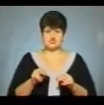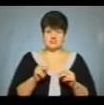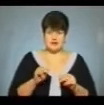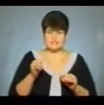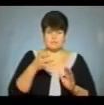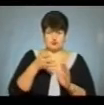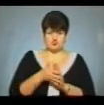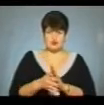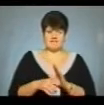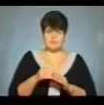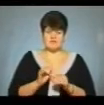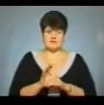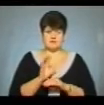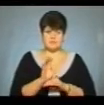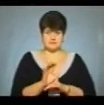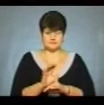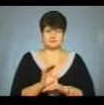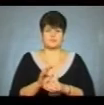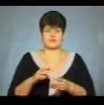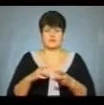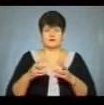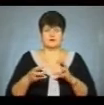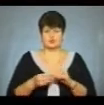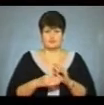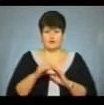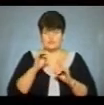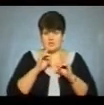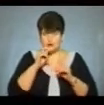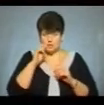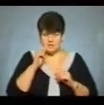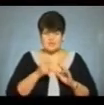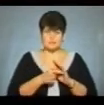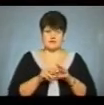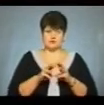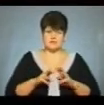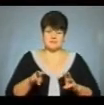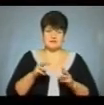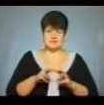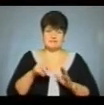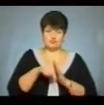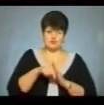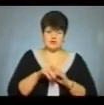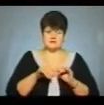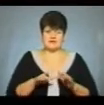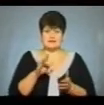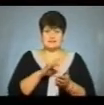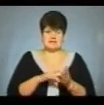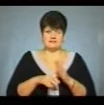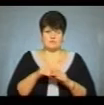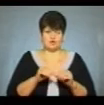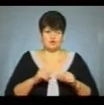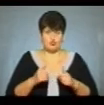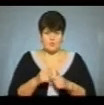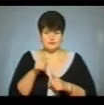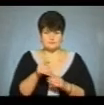прозорі вибори» відправили резолюції до Верховної Ради України, Кабінету міністрів, Міністерства внутрішніх справ і Центрвиборчкому. У